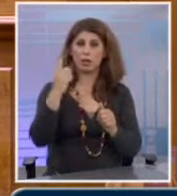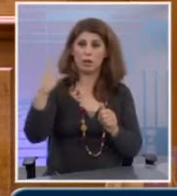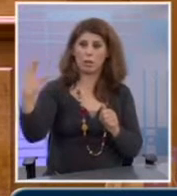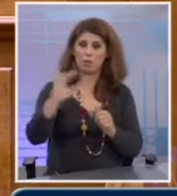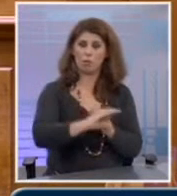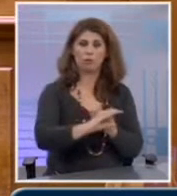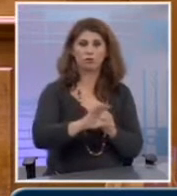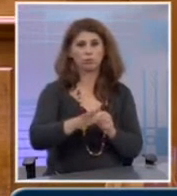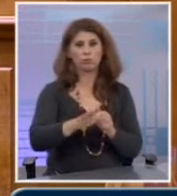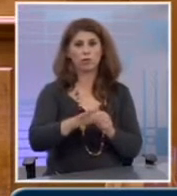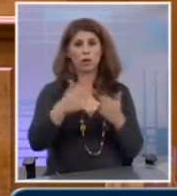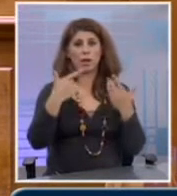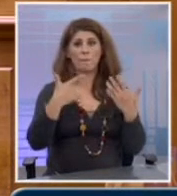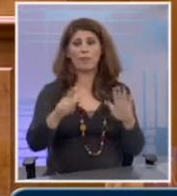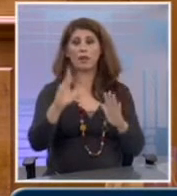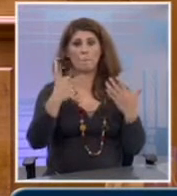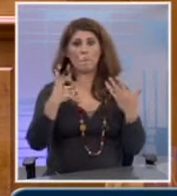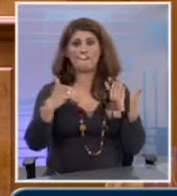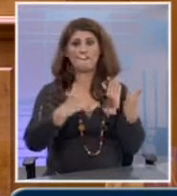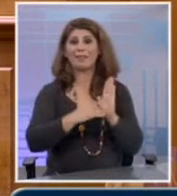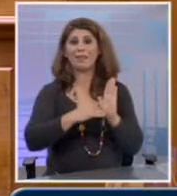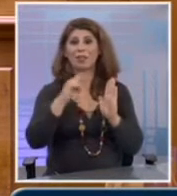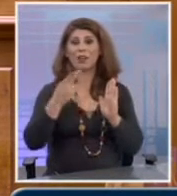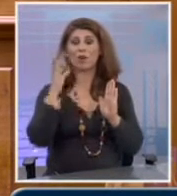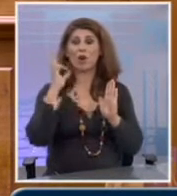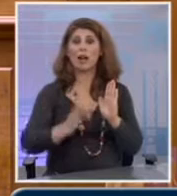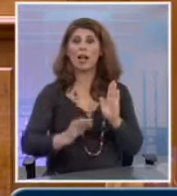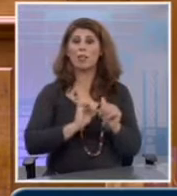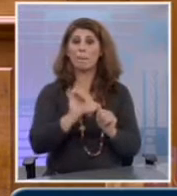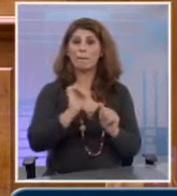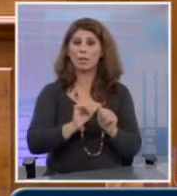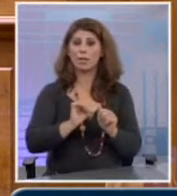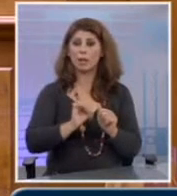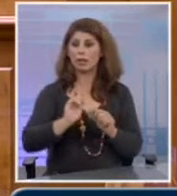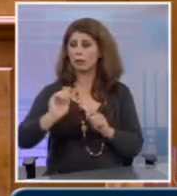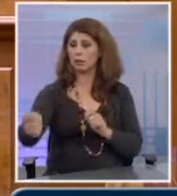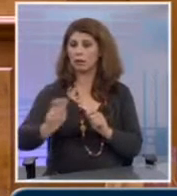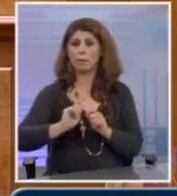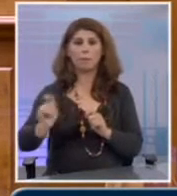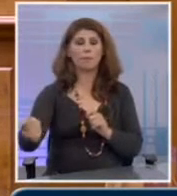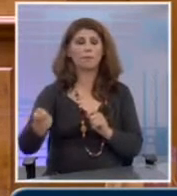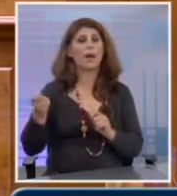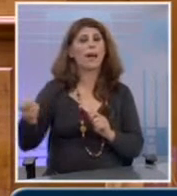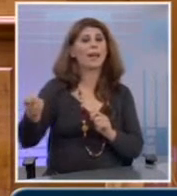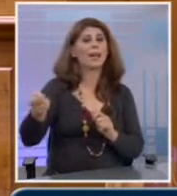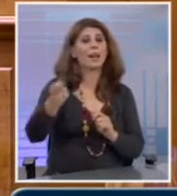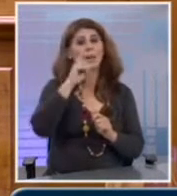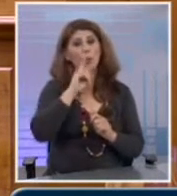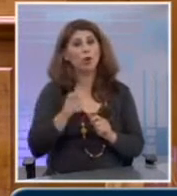της τάξης των 750.000 ευρώ ανά μήνα για την εξόφληση λήξη πρόθεσμων